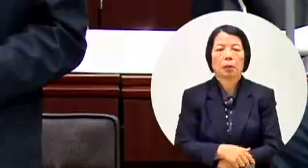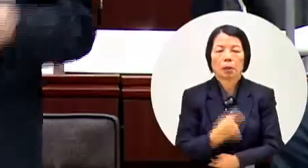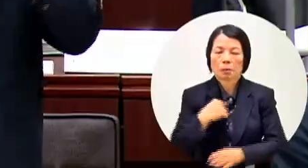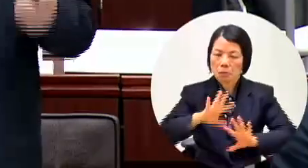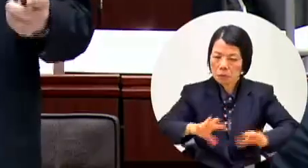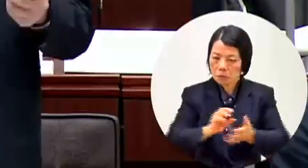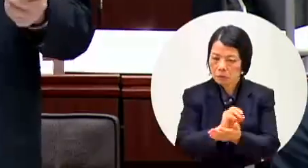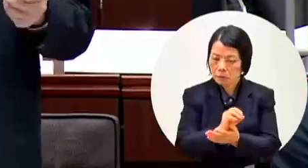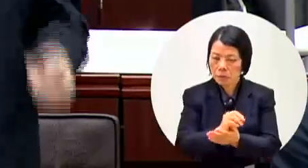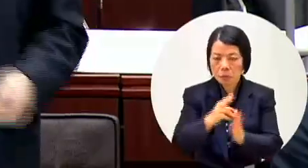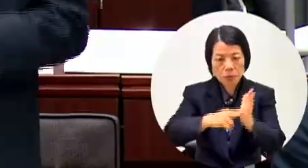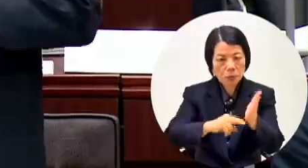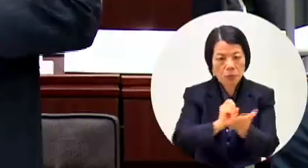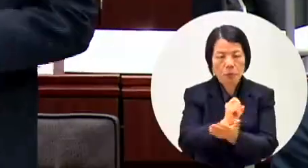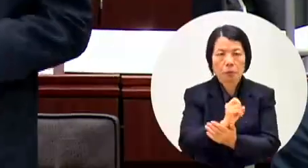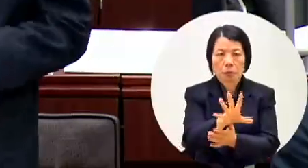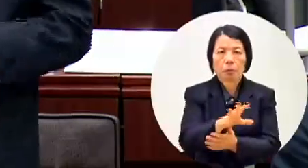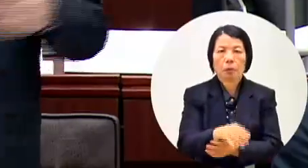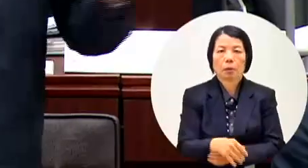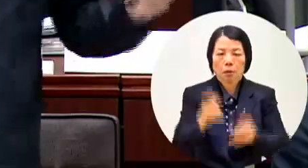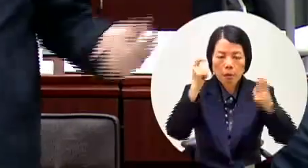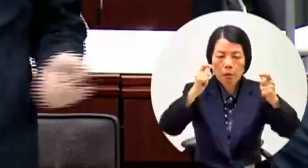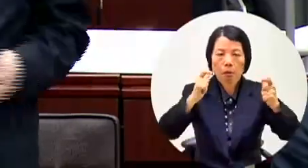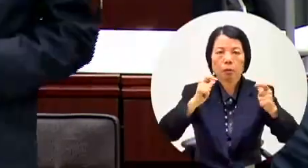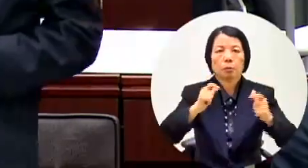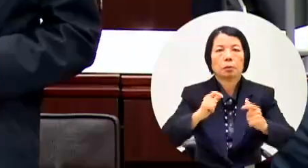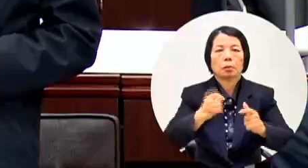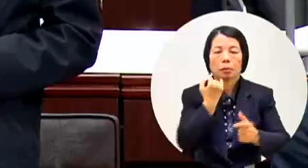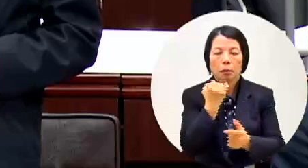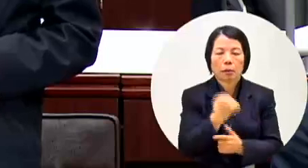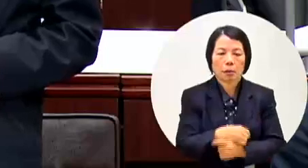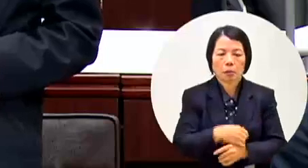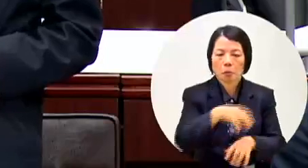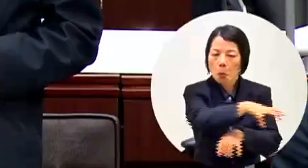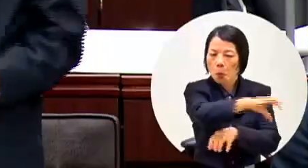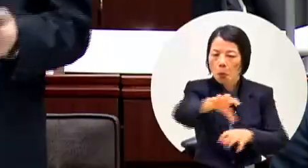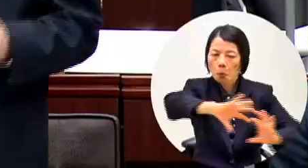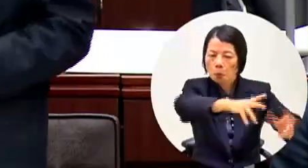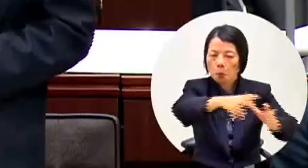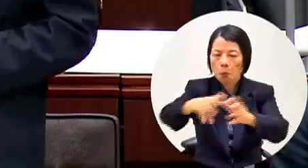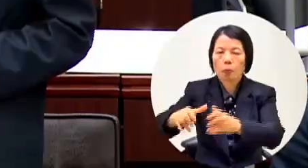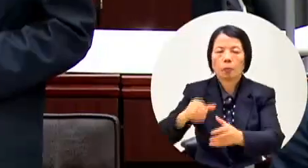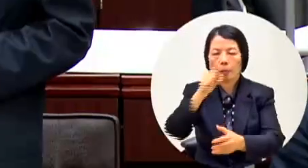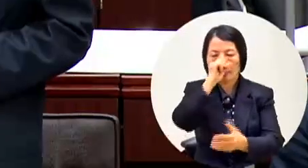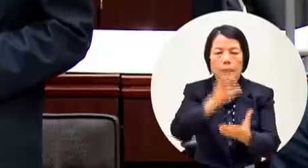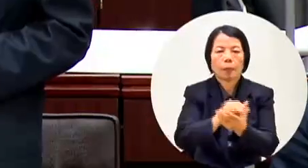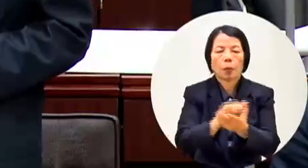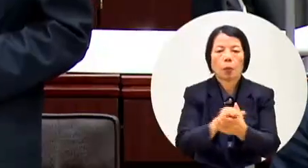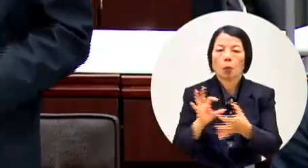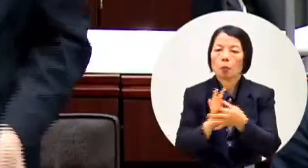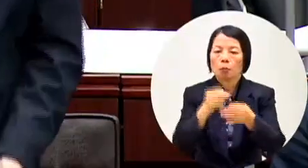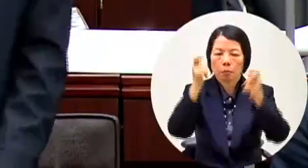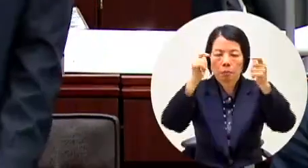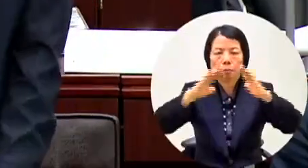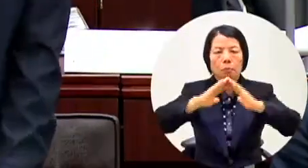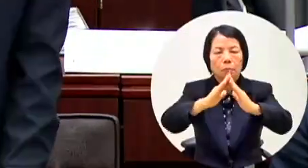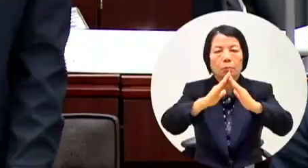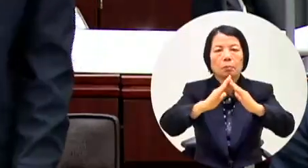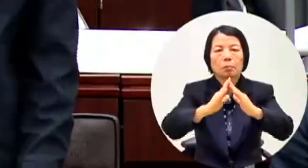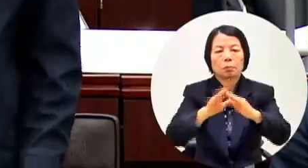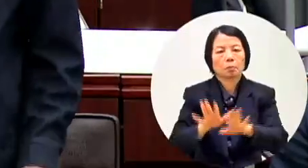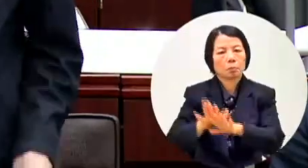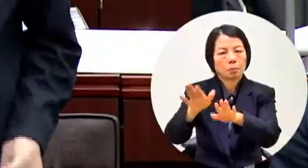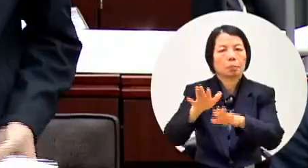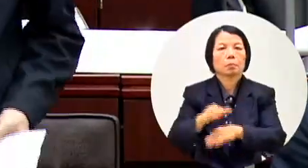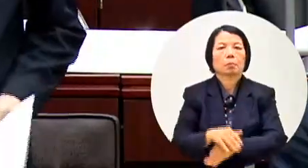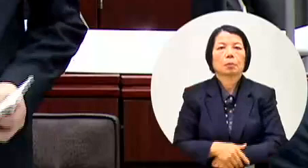号，高雄愿意结交所有四面八方的好朋友，为了我们高雄的发展，这个是要跟两位议